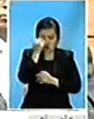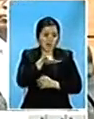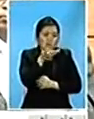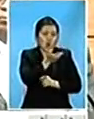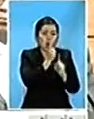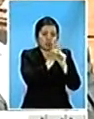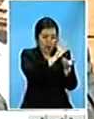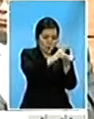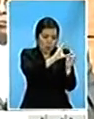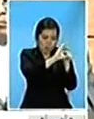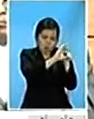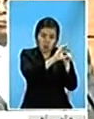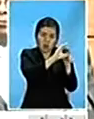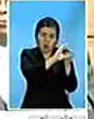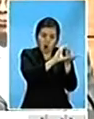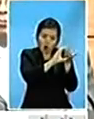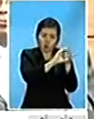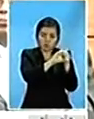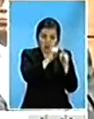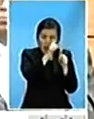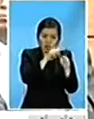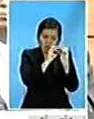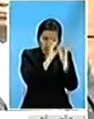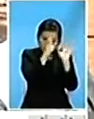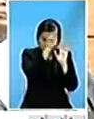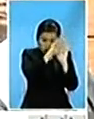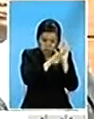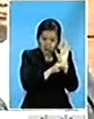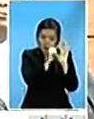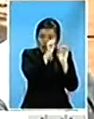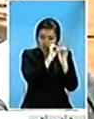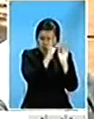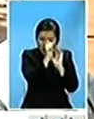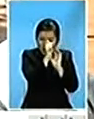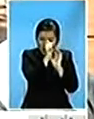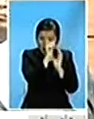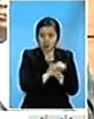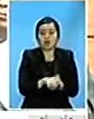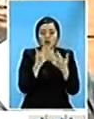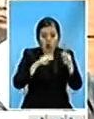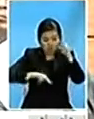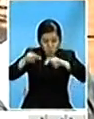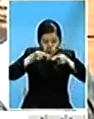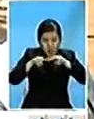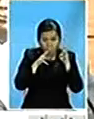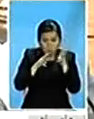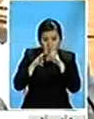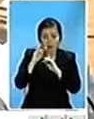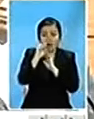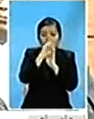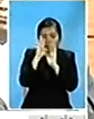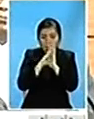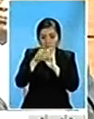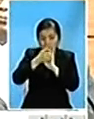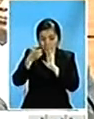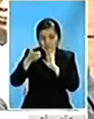จะได้มีความโปร่งใสจะได้มีความชัดเจนทุกคนรู้กฎเกณฑ์กติกาเป็นอย่างไรและสามารถดูแลเรื่องของวินัยทางการคลัง